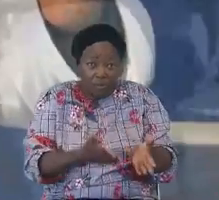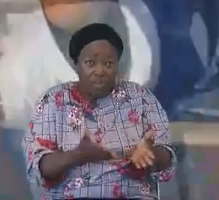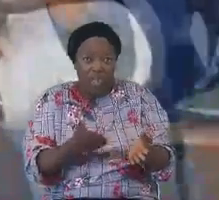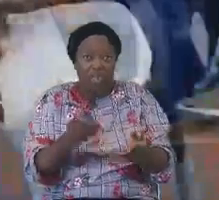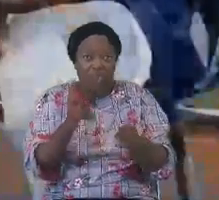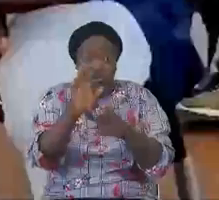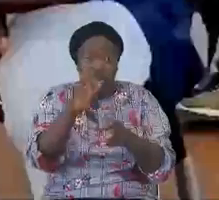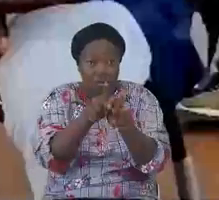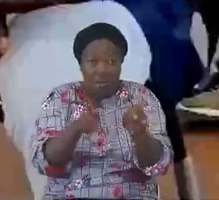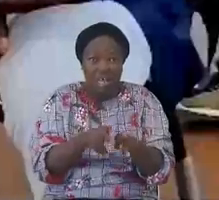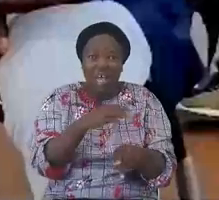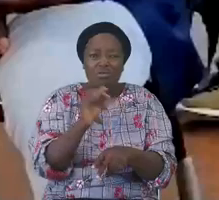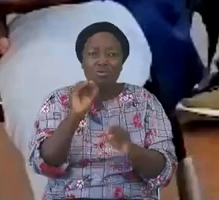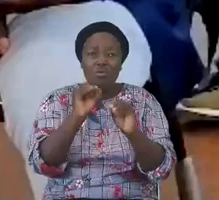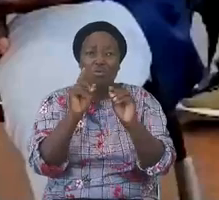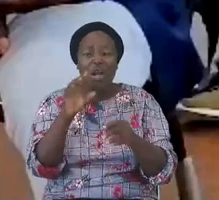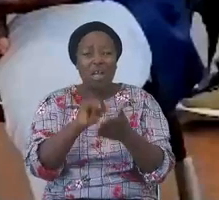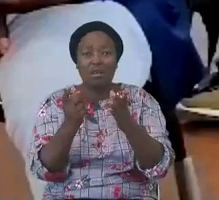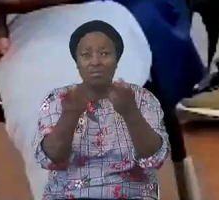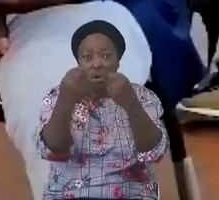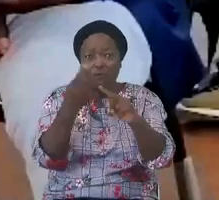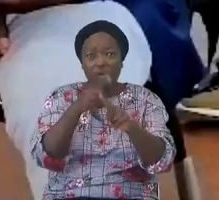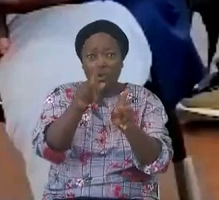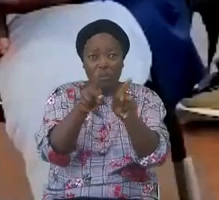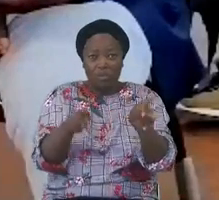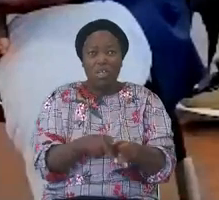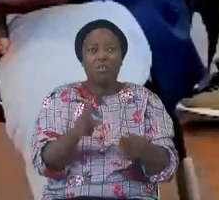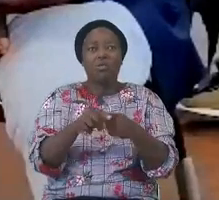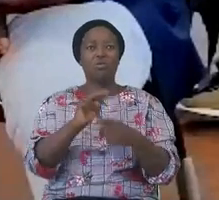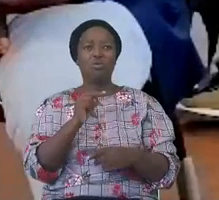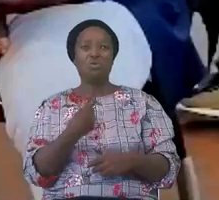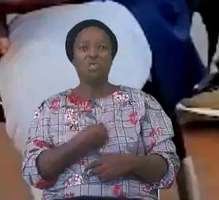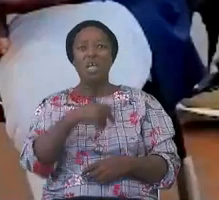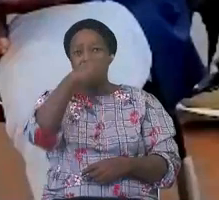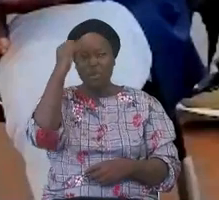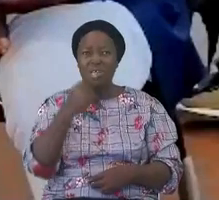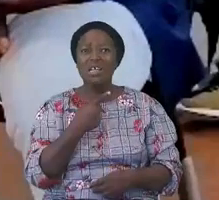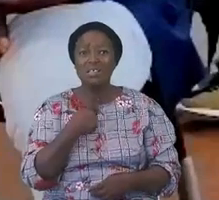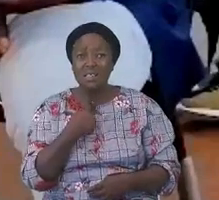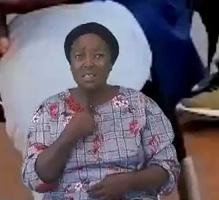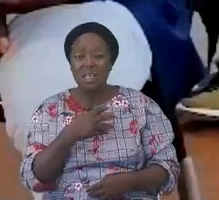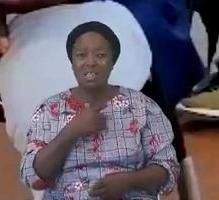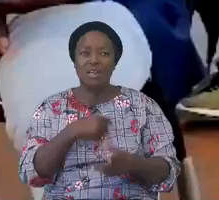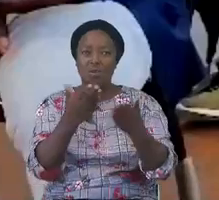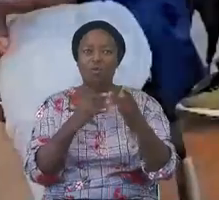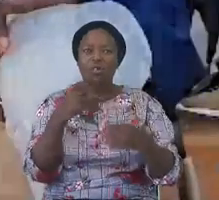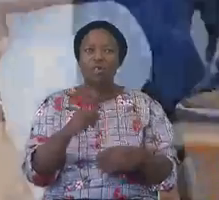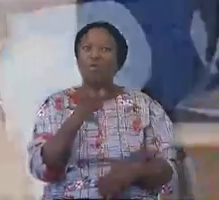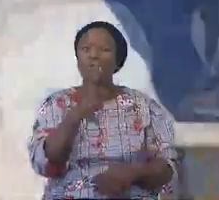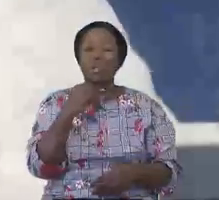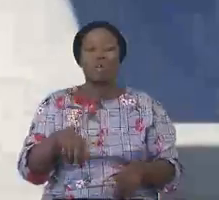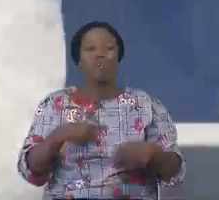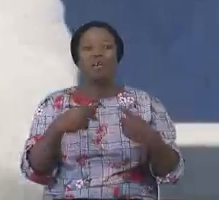même pas Lazare, ne peut passer d'ici vers là-bas. Et personne ne peut passer de ce